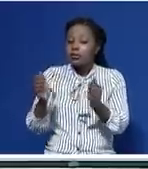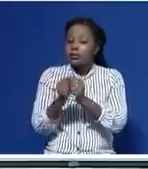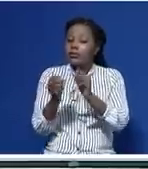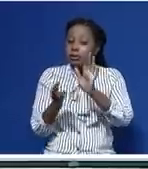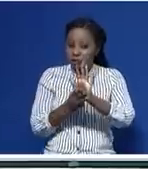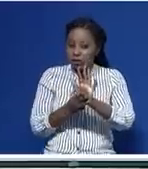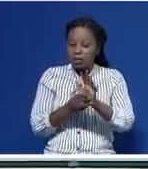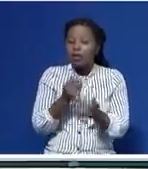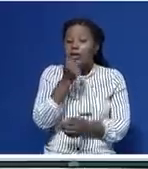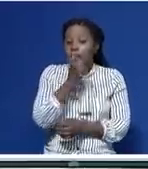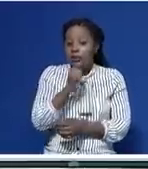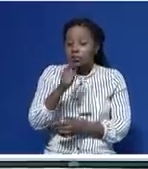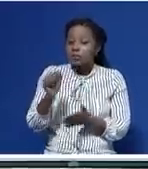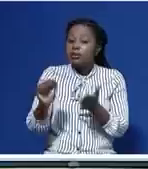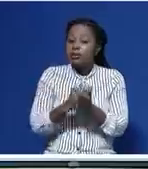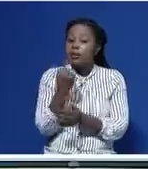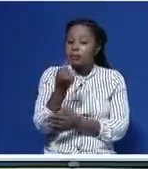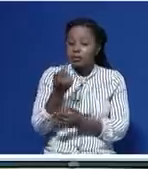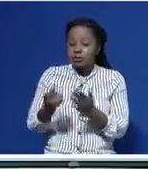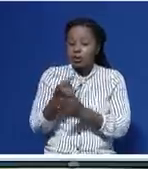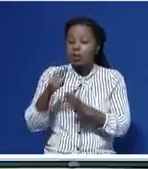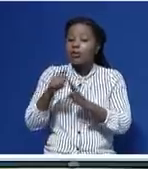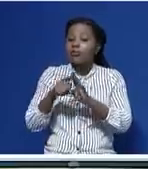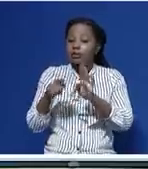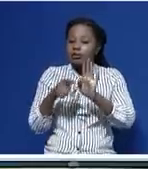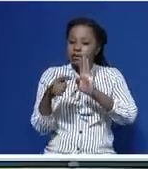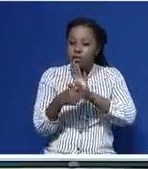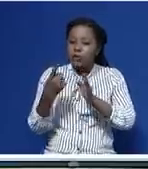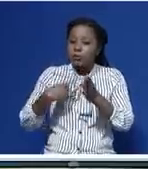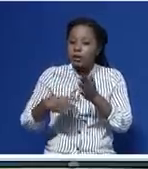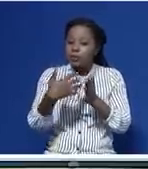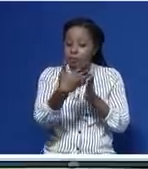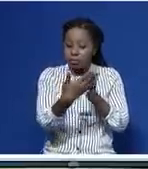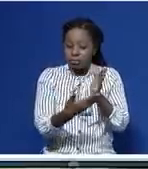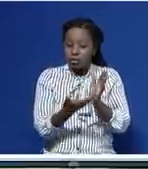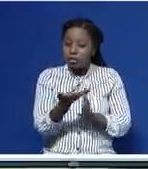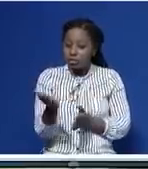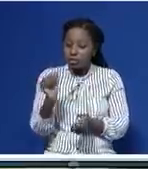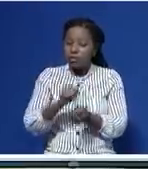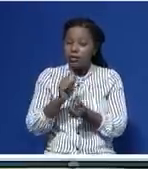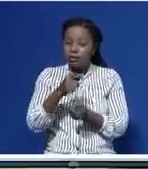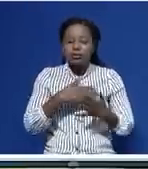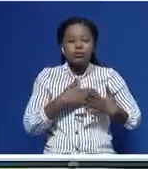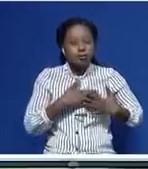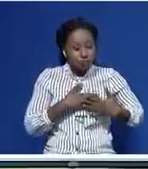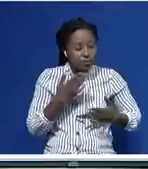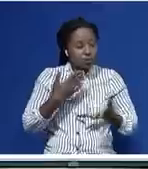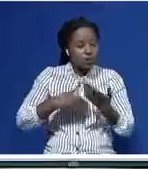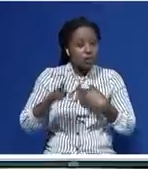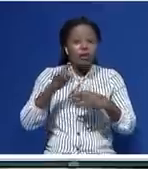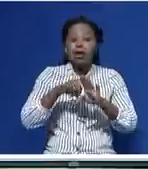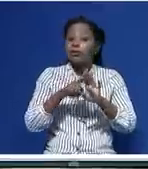18. Azam ni chapa pekee kutoka Afrika Mashariki kuingia katika orodha hiyo ya bidhaa zinazopendwa zaidi